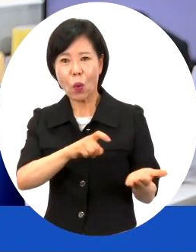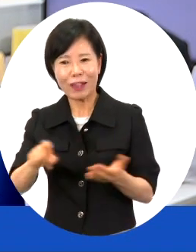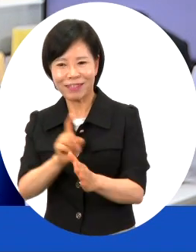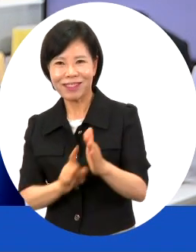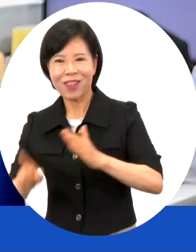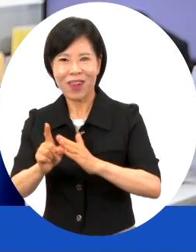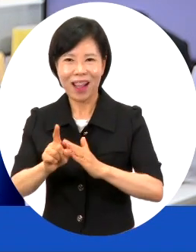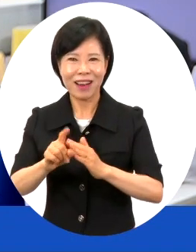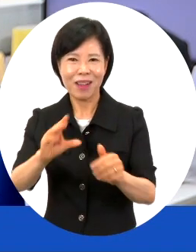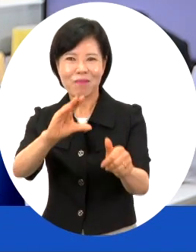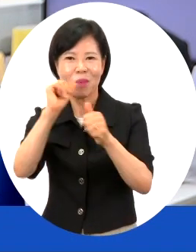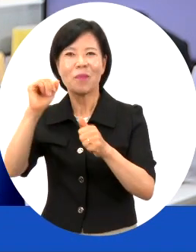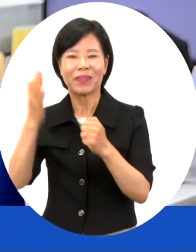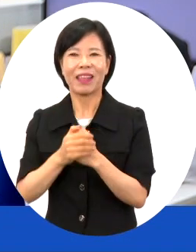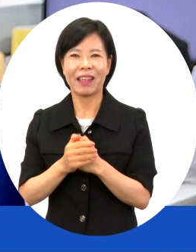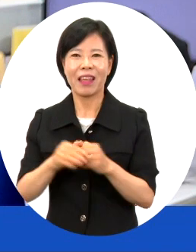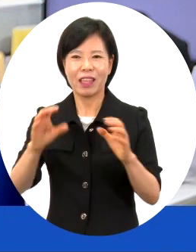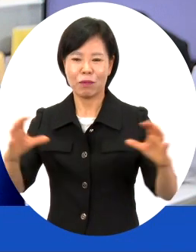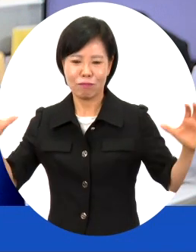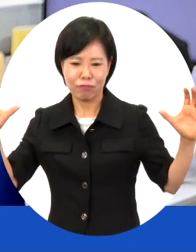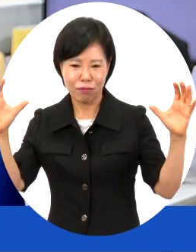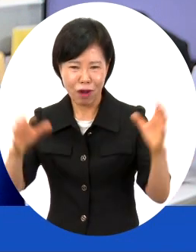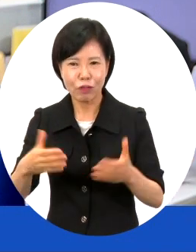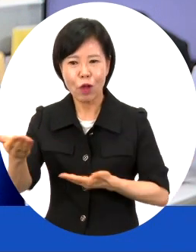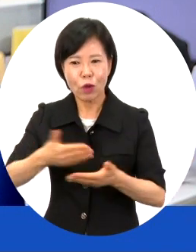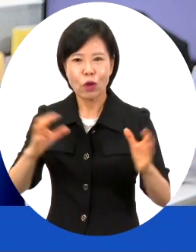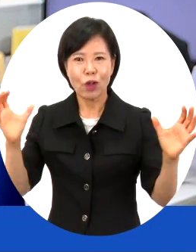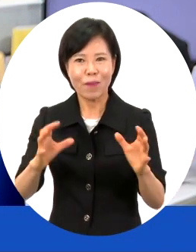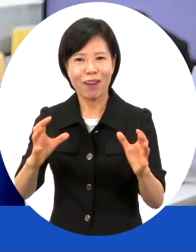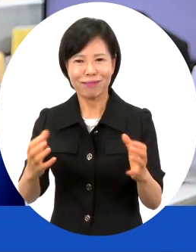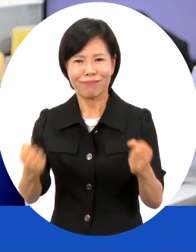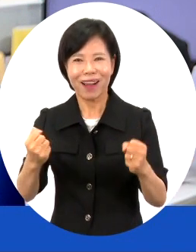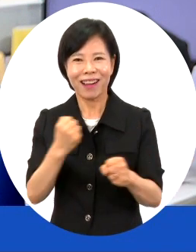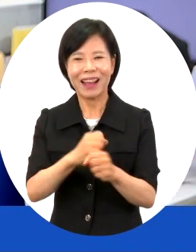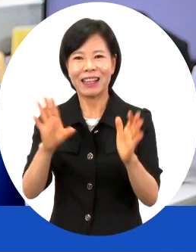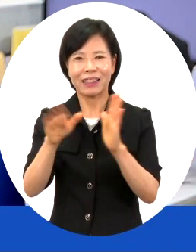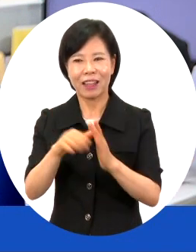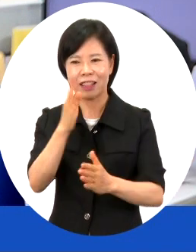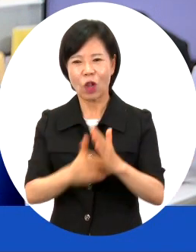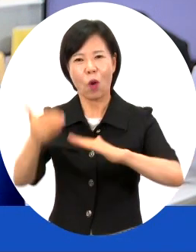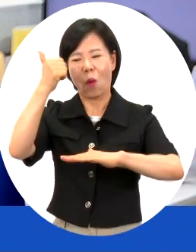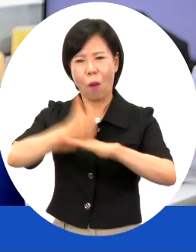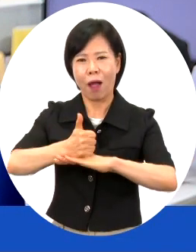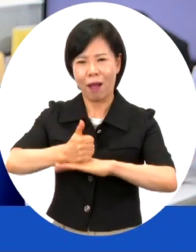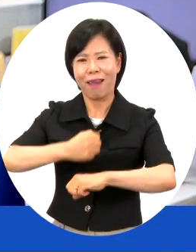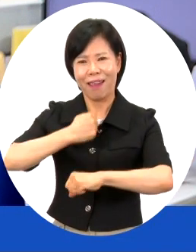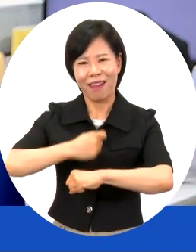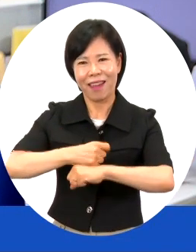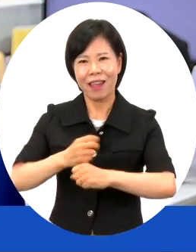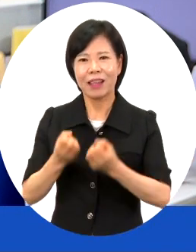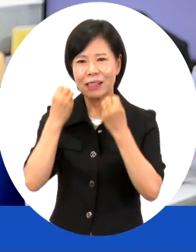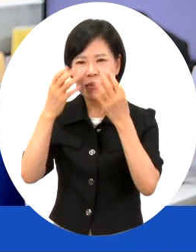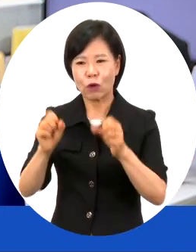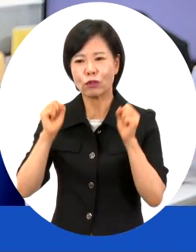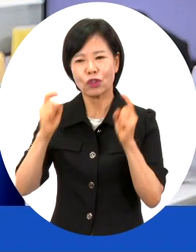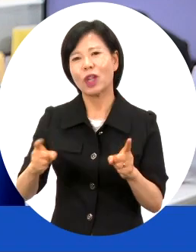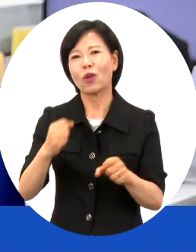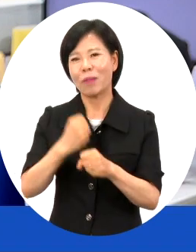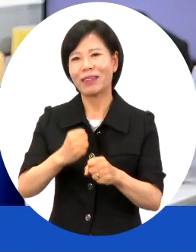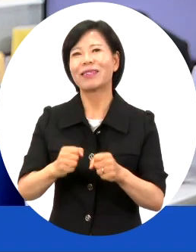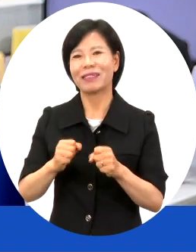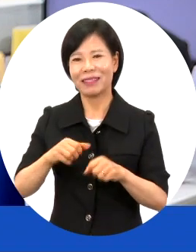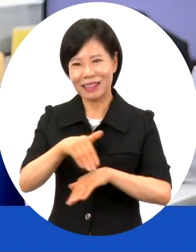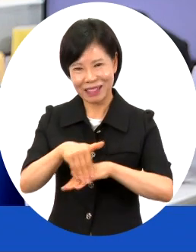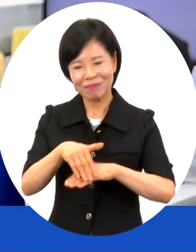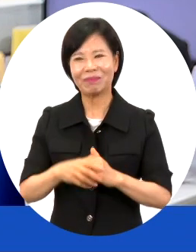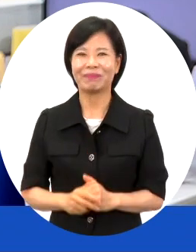이끄는 선도적인 모델이 될 것입니다. 이번 포괄적 교류 협력을 실질적인 성과로 만들어 제주의 새로운